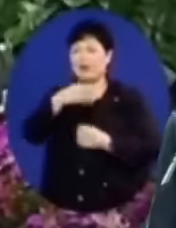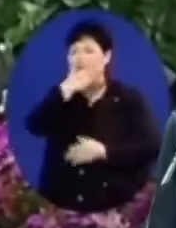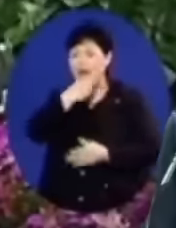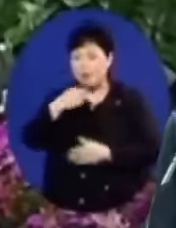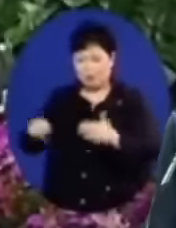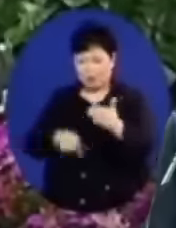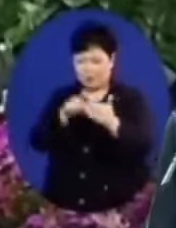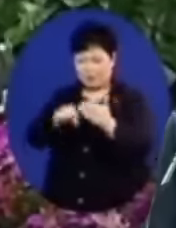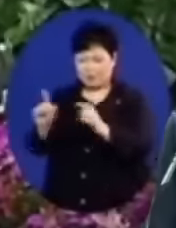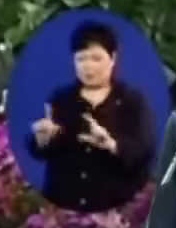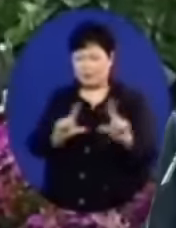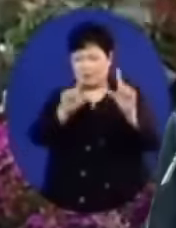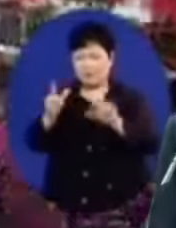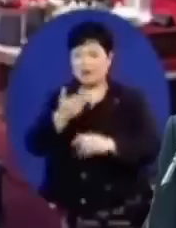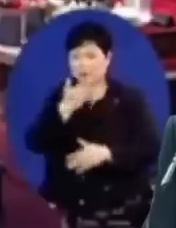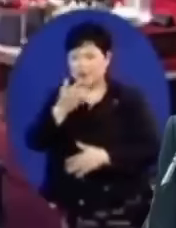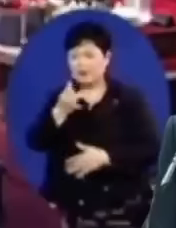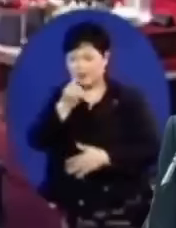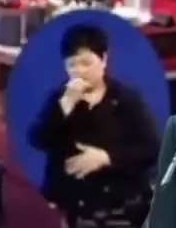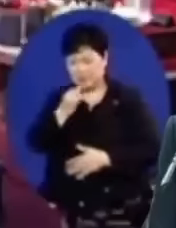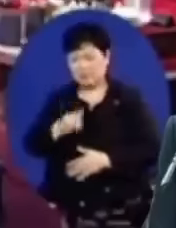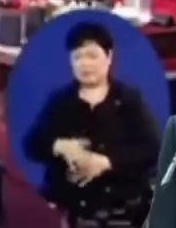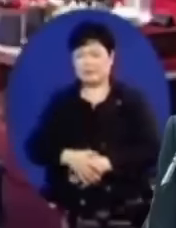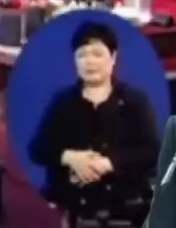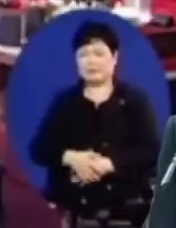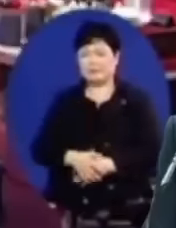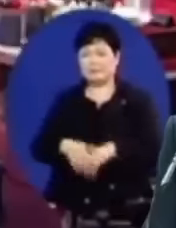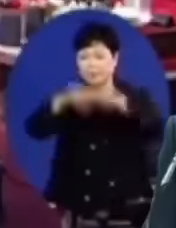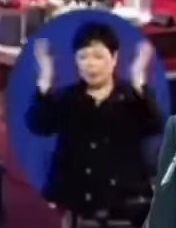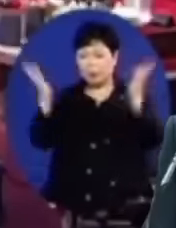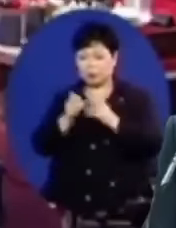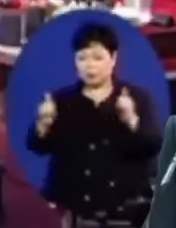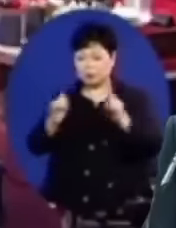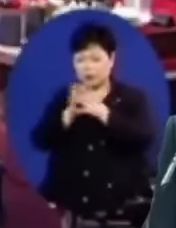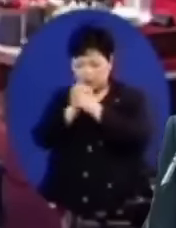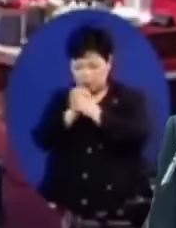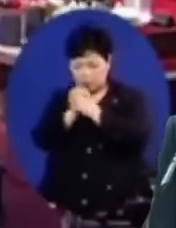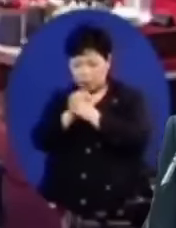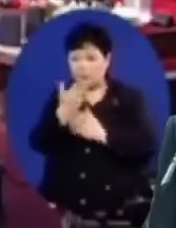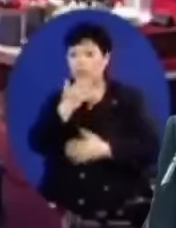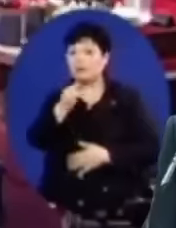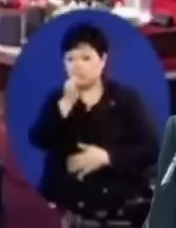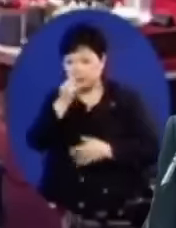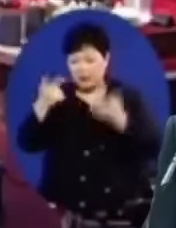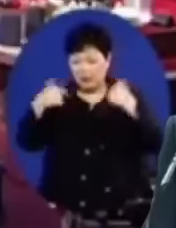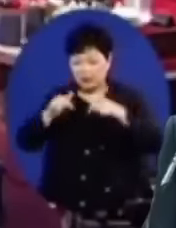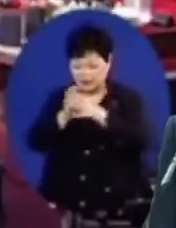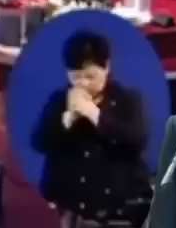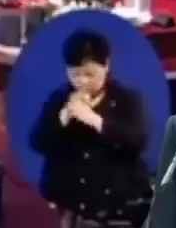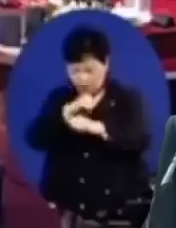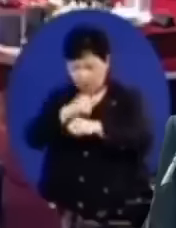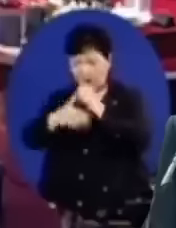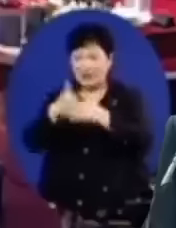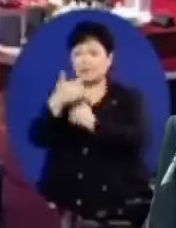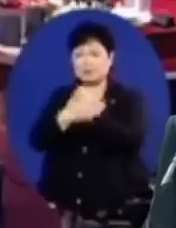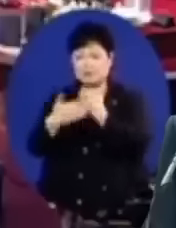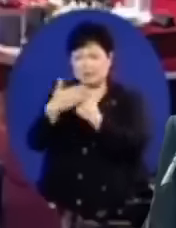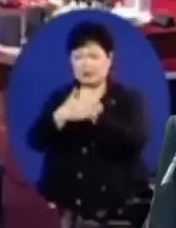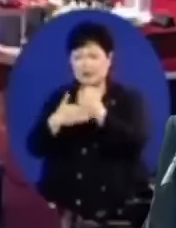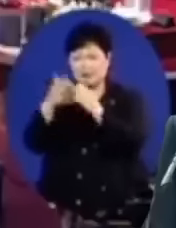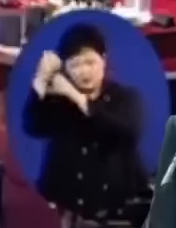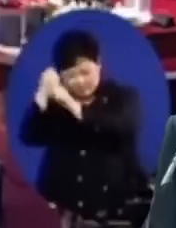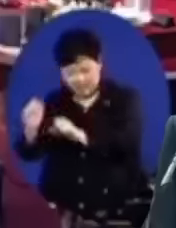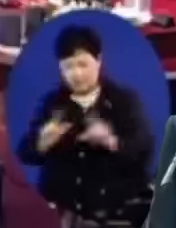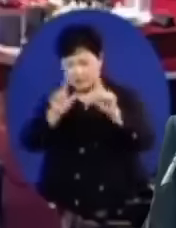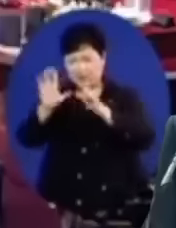가운데 살아갈 수가 있게 되는 것입니다. 모든 사람이 기도할 수는 있지 않습니까? 항상 기도하고 하나님의 은혜를 의지하고 살